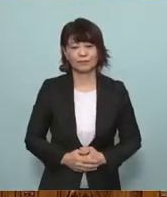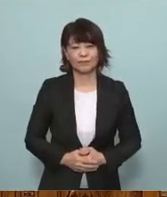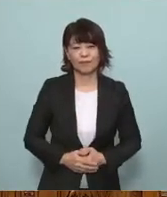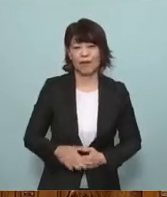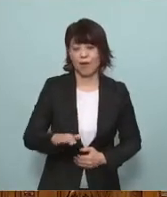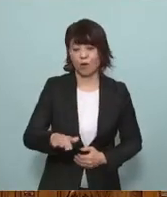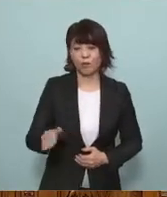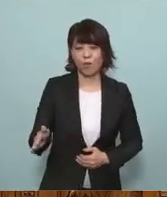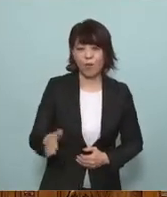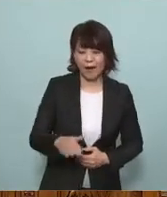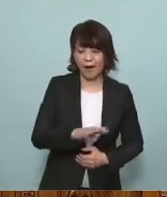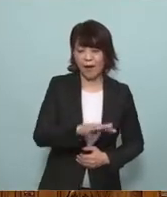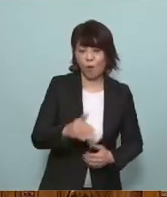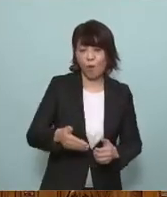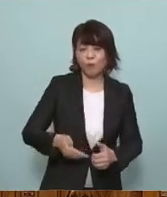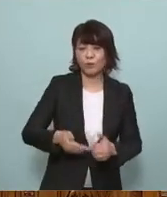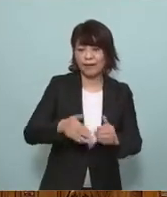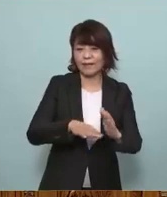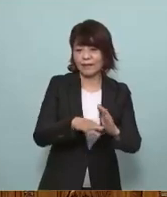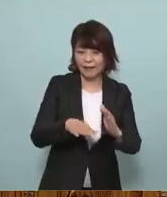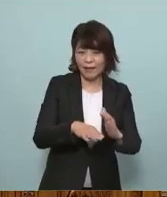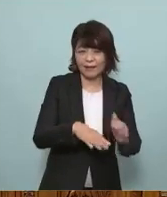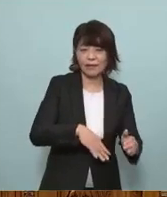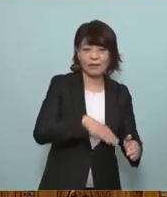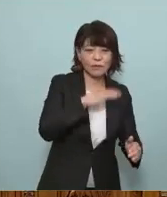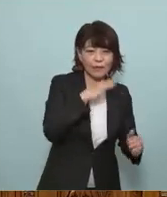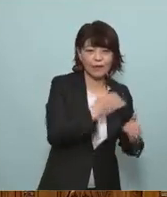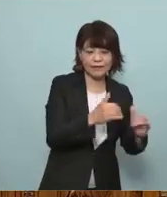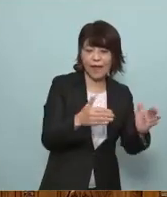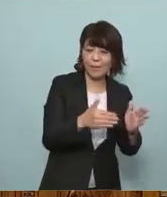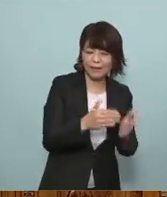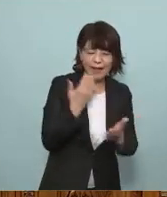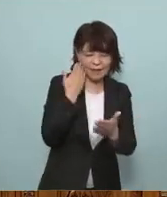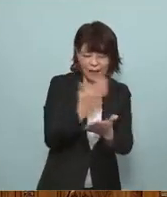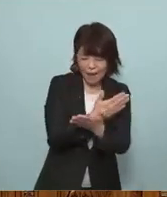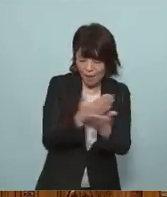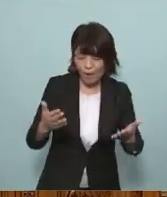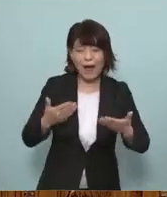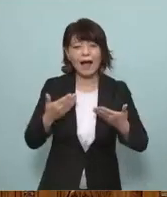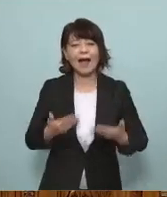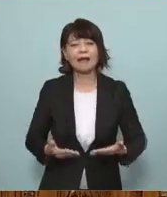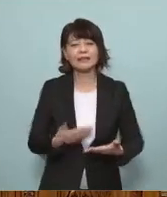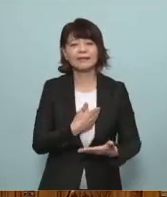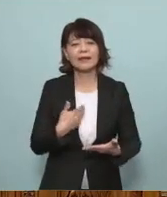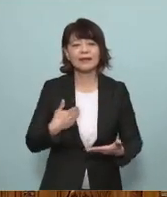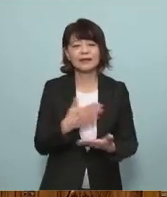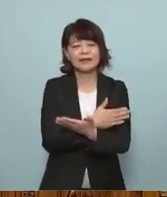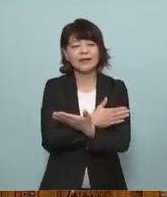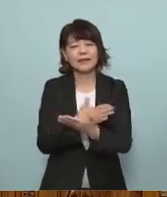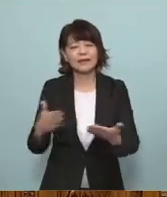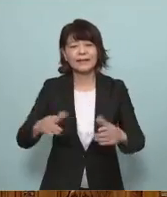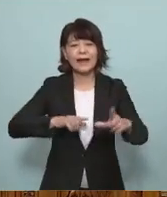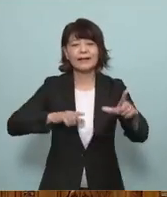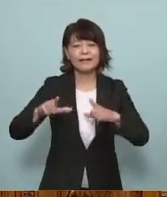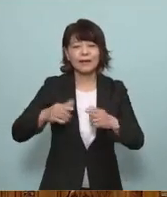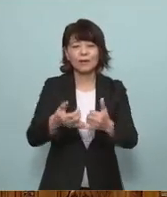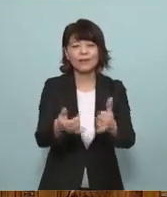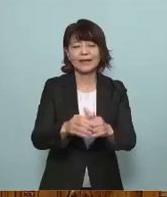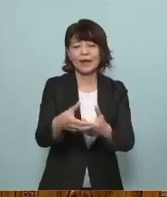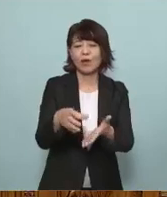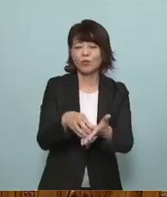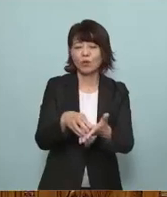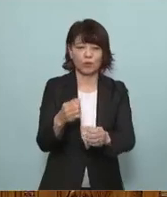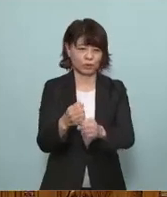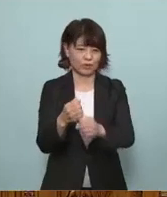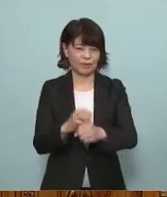子どもから子育て世代、お年寄りまで、誰もが安心できる全世代型の社会保障を構築してまい